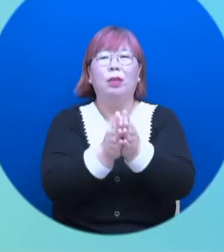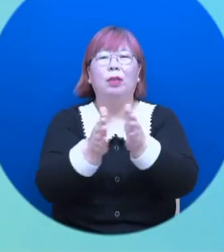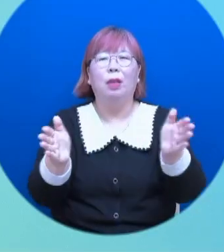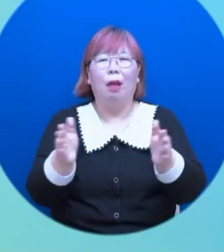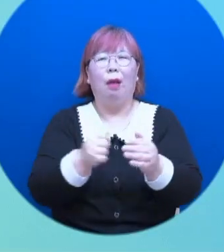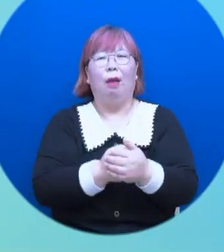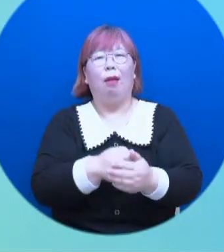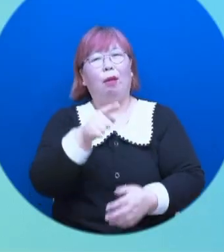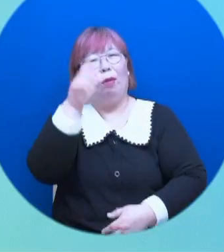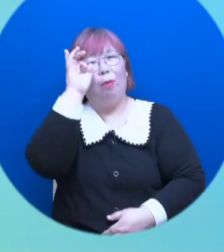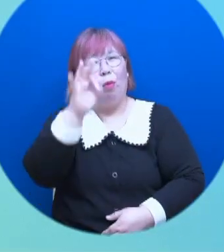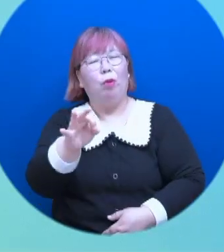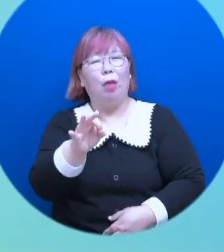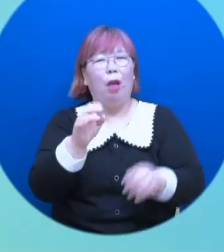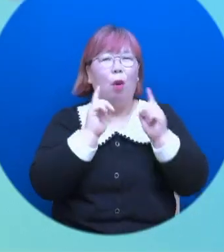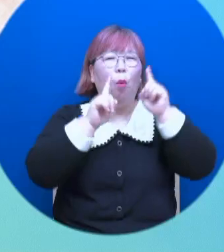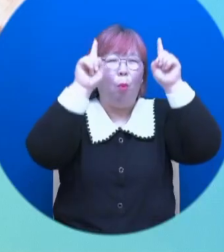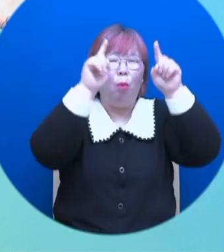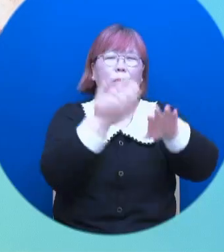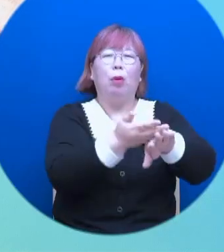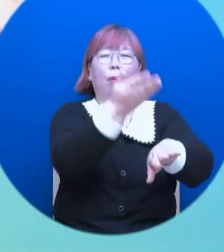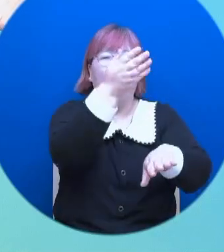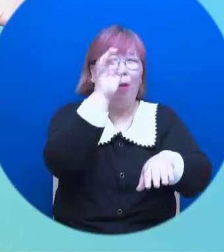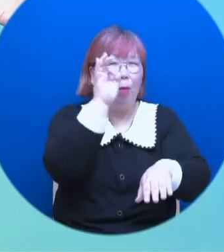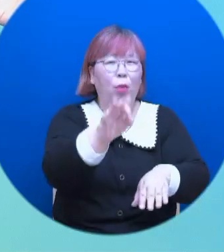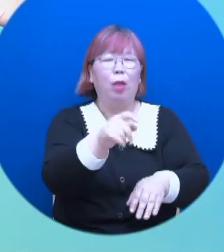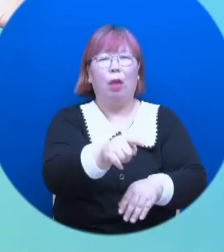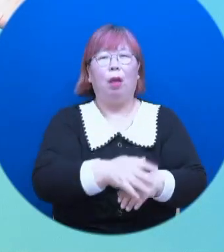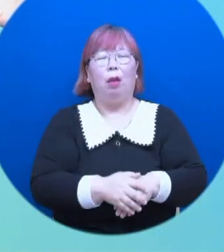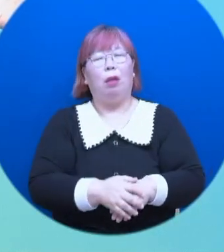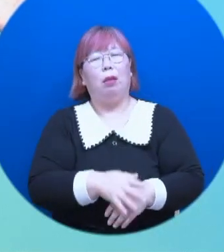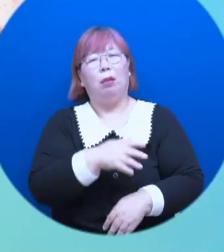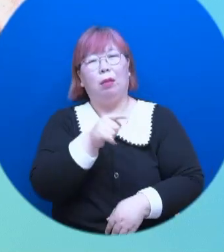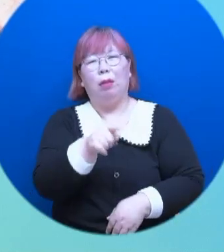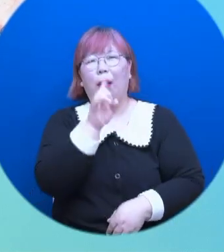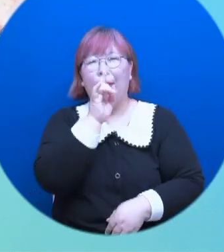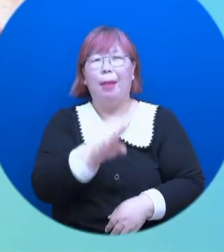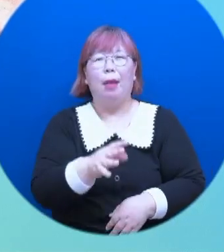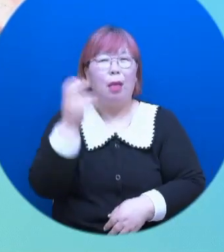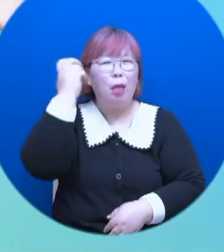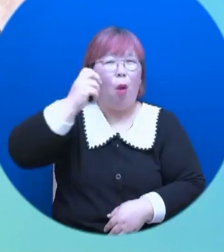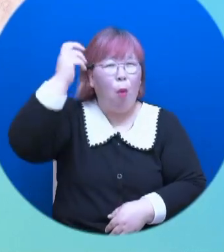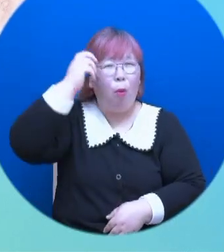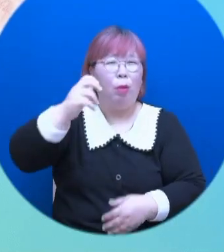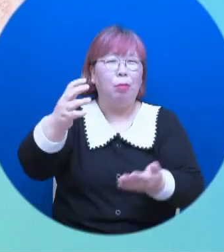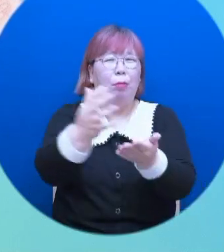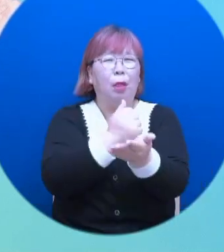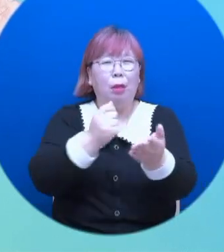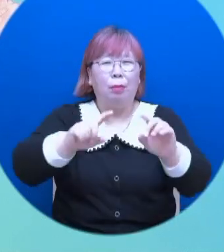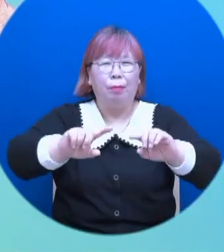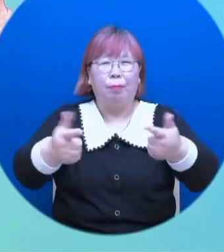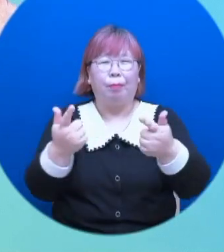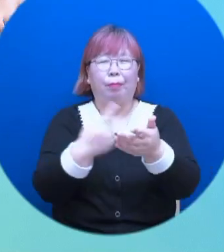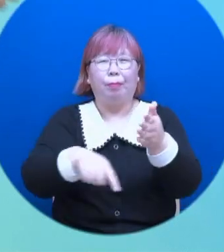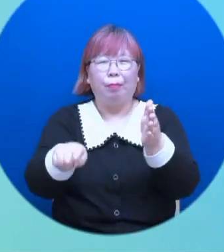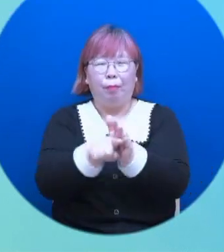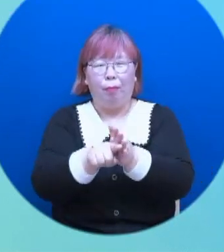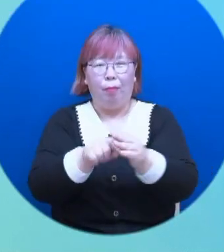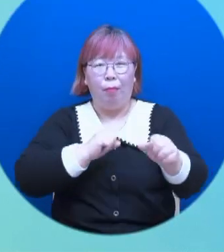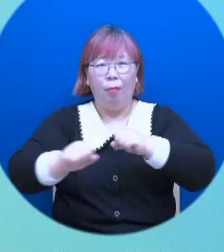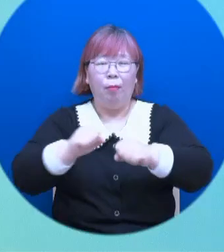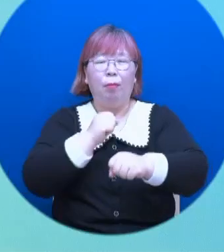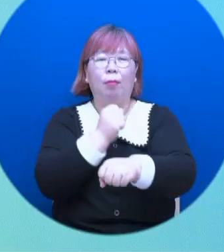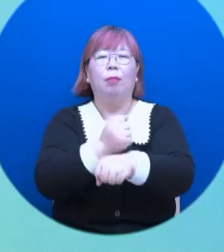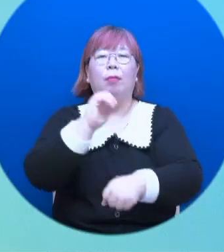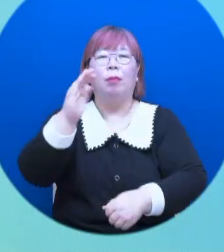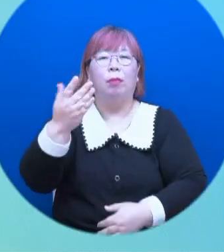비상에 걸렸죠. 어떻게든 막아야 하죠. 이 영혼이 빼앗기지 않도록 발버둥 쳐야 합니다.